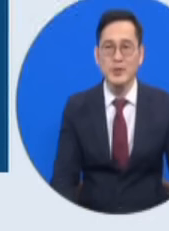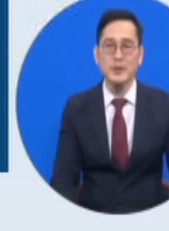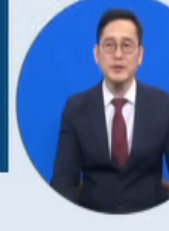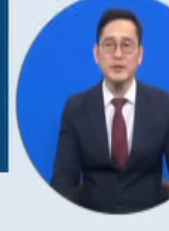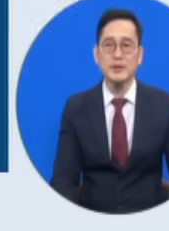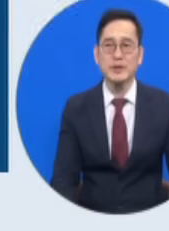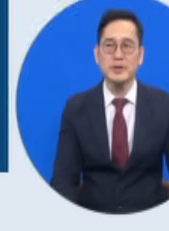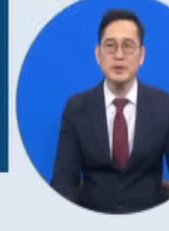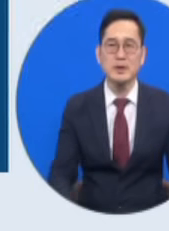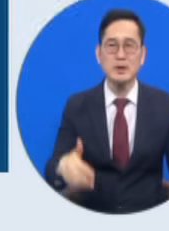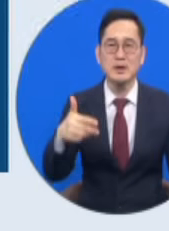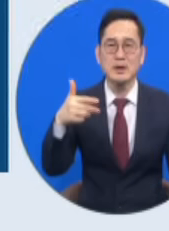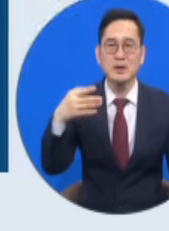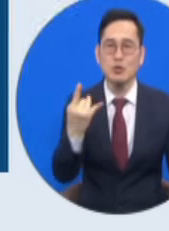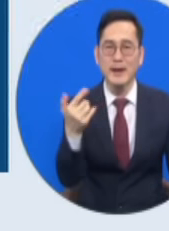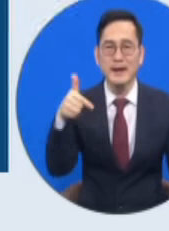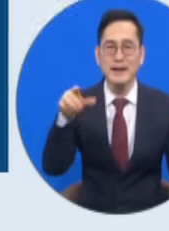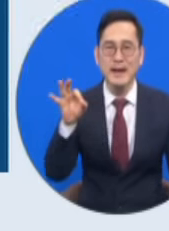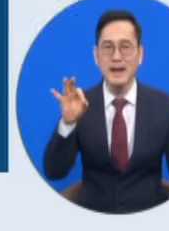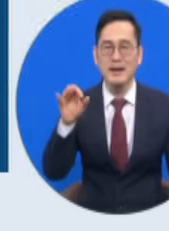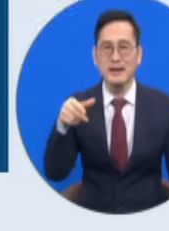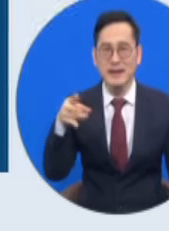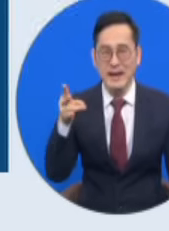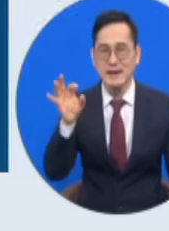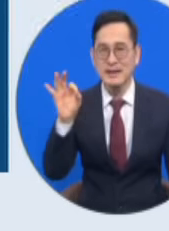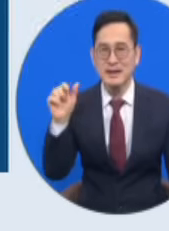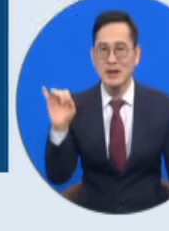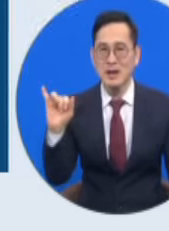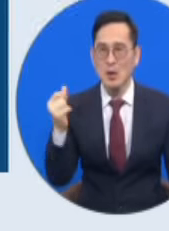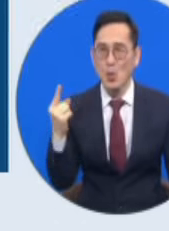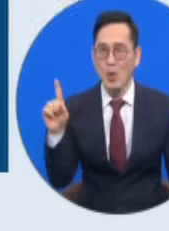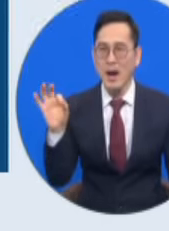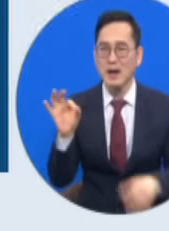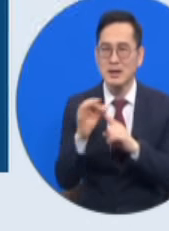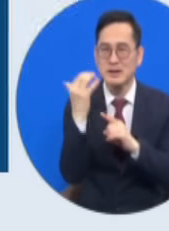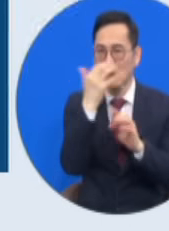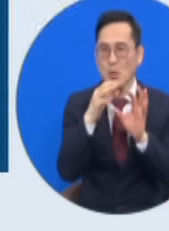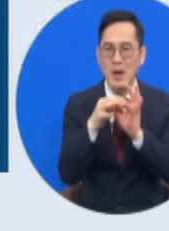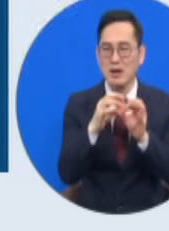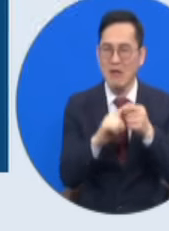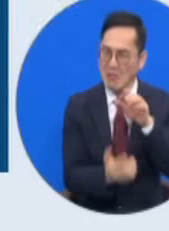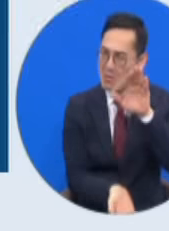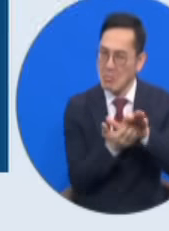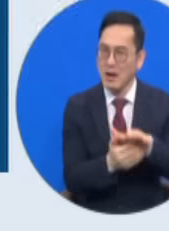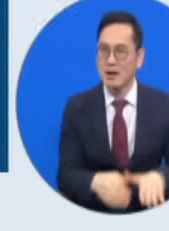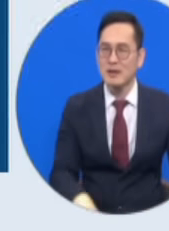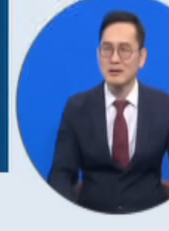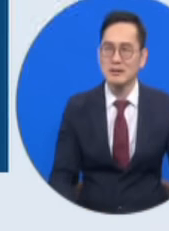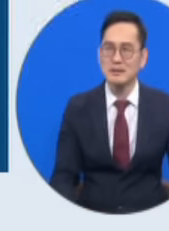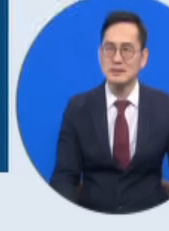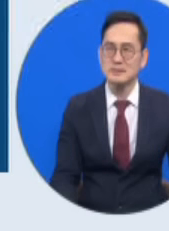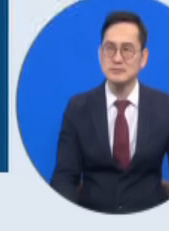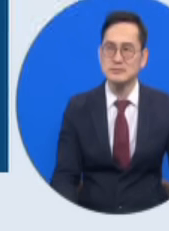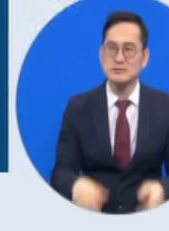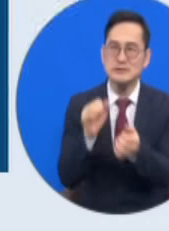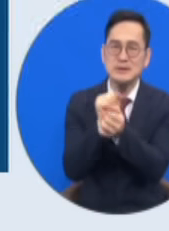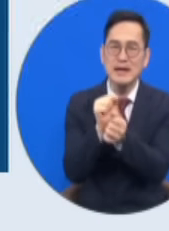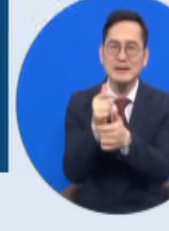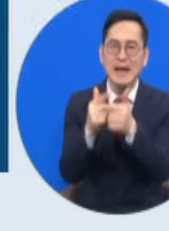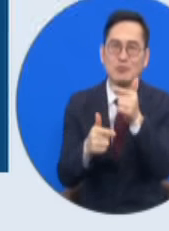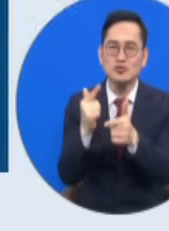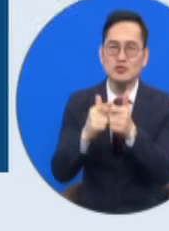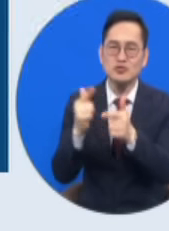자, 이번에 퇴계 이황 선생에 대해 성관계 방면에 지존이었다는 이야기가 있다. 퇴계 이황의 앞마당에 있는 은행나무가 밤마다 흔들렸다는 이야기가